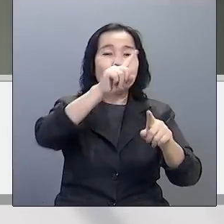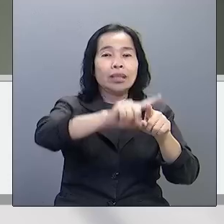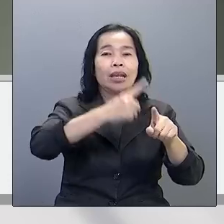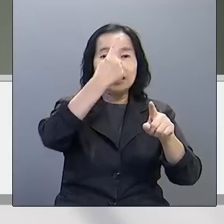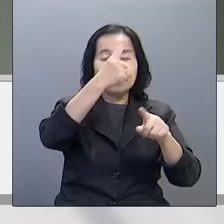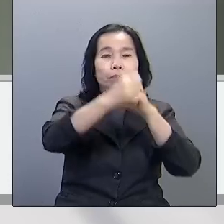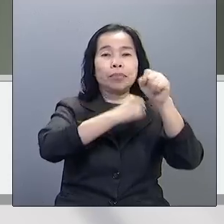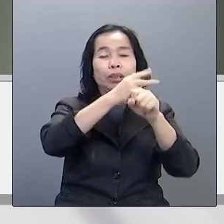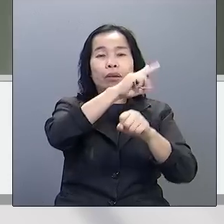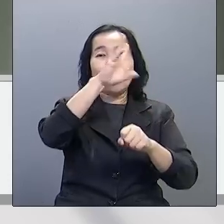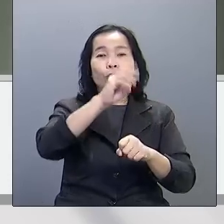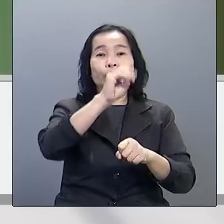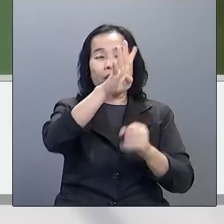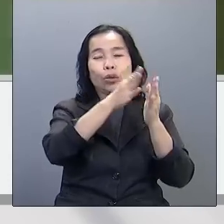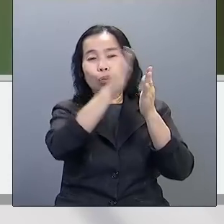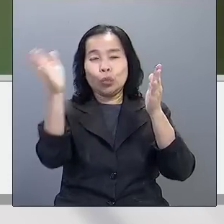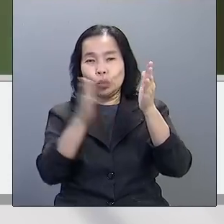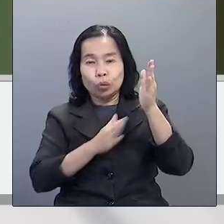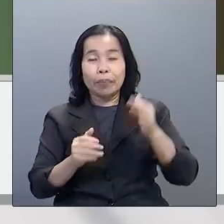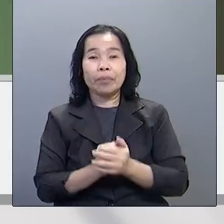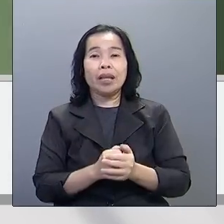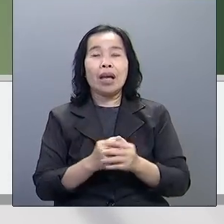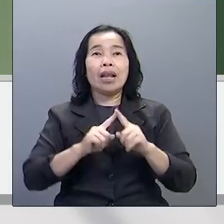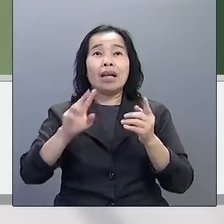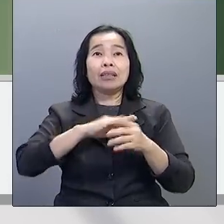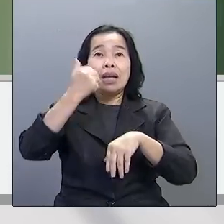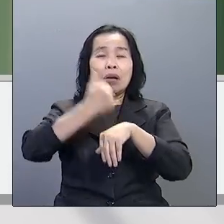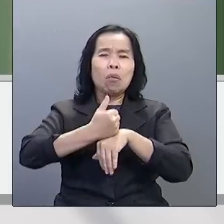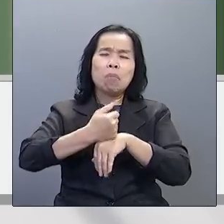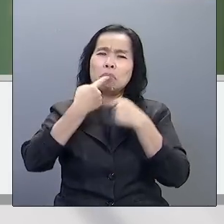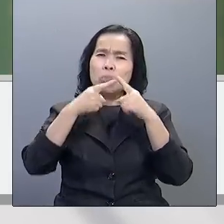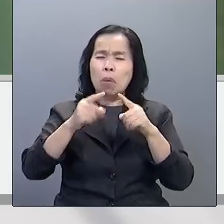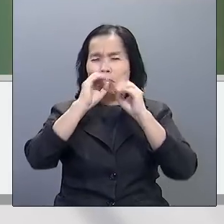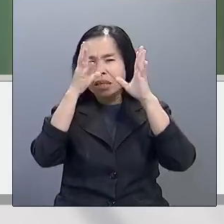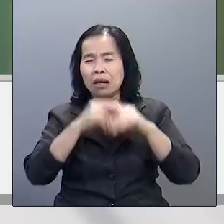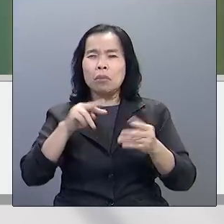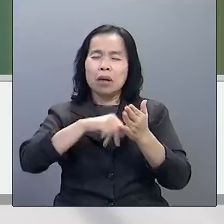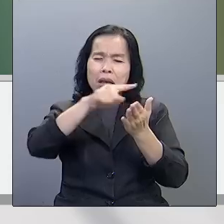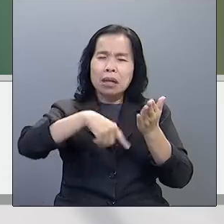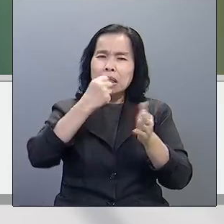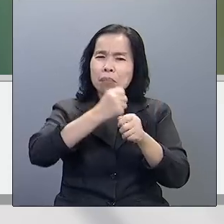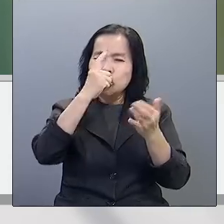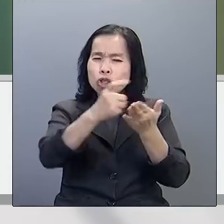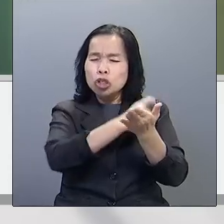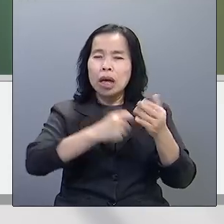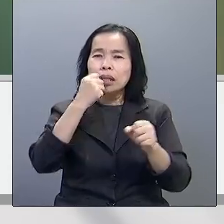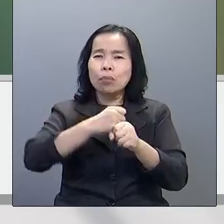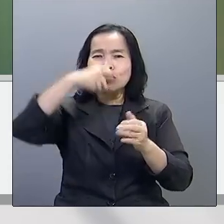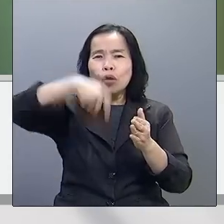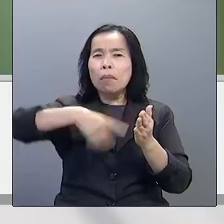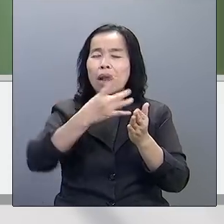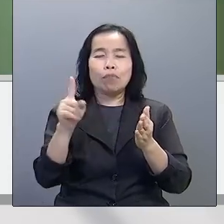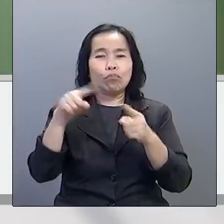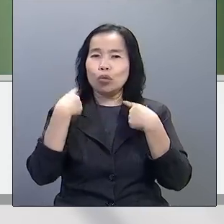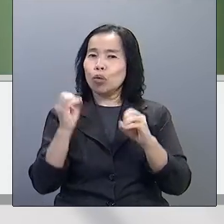ม2564ท่านเจ้ากรมไม่ตอบชัดๆนะคะว่าอาการหรือสิ่งที่ทำให้ต้องซ่อมก่อนหน้านี้คืออะ